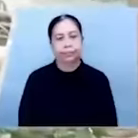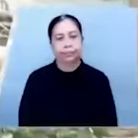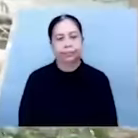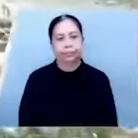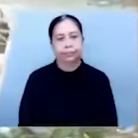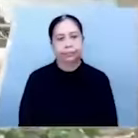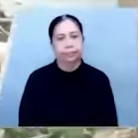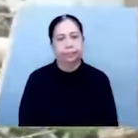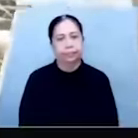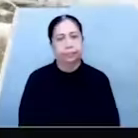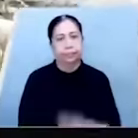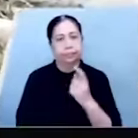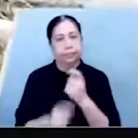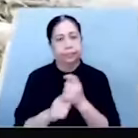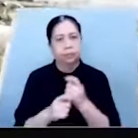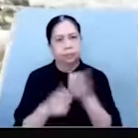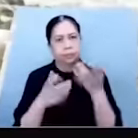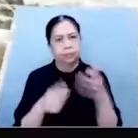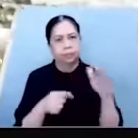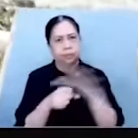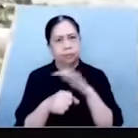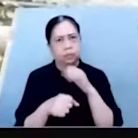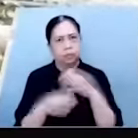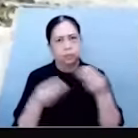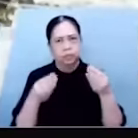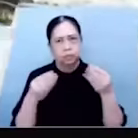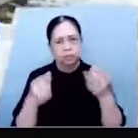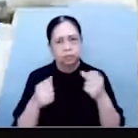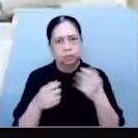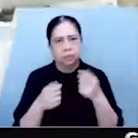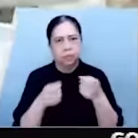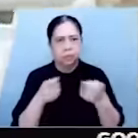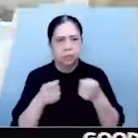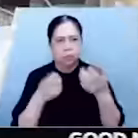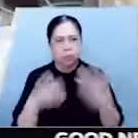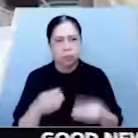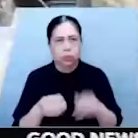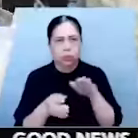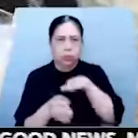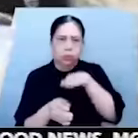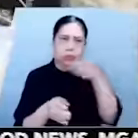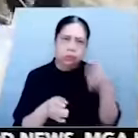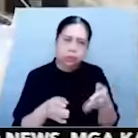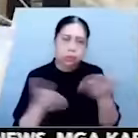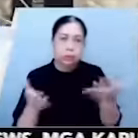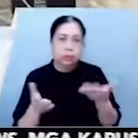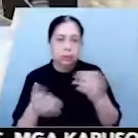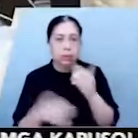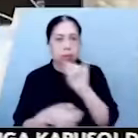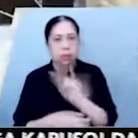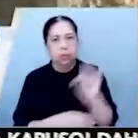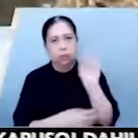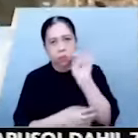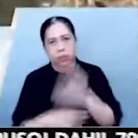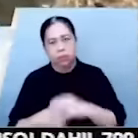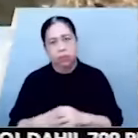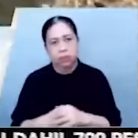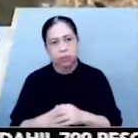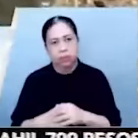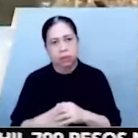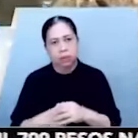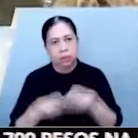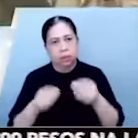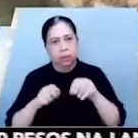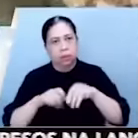Isang truck na kargado ng buhangin ang nawalan umano ng kontrol at tumaob sa San Nicolas, Ilocos Norte. Natabunan ng buhangin ang